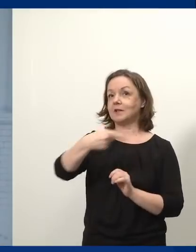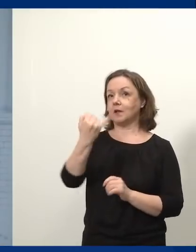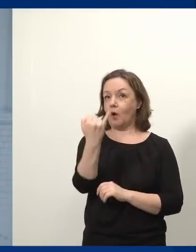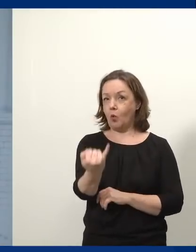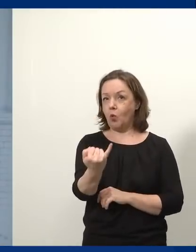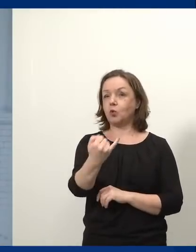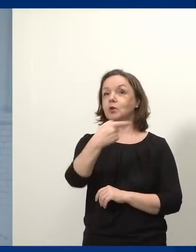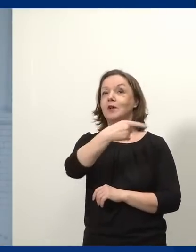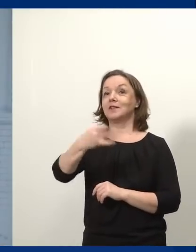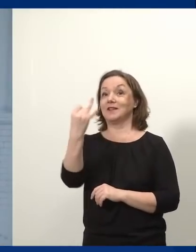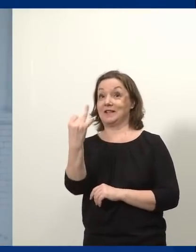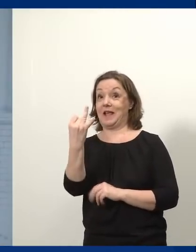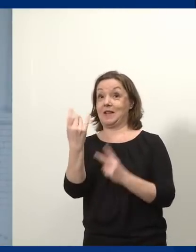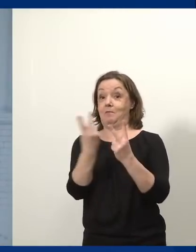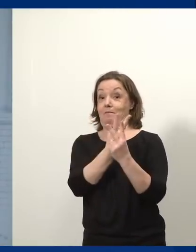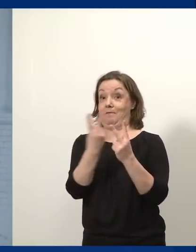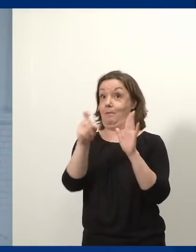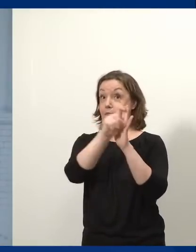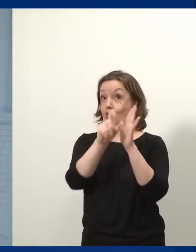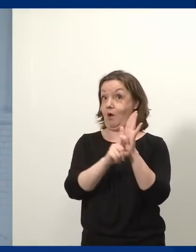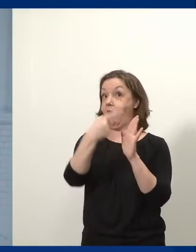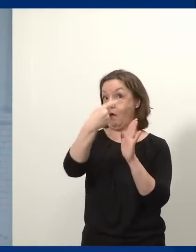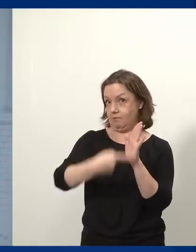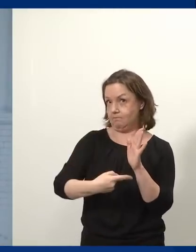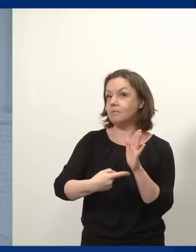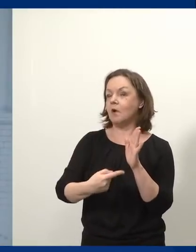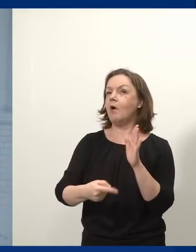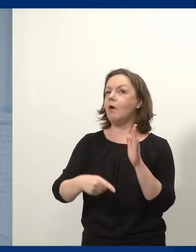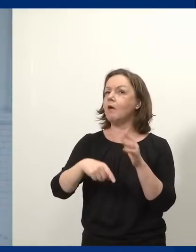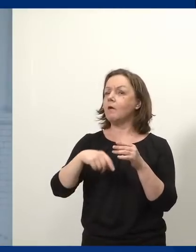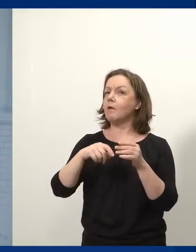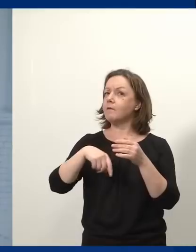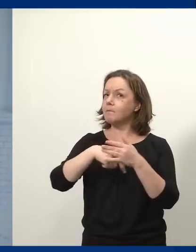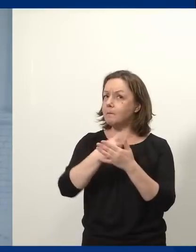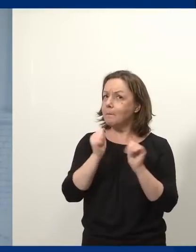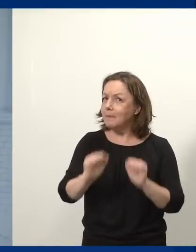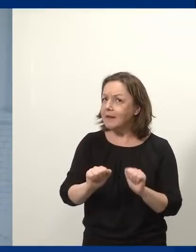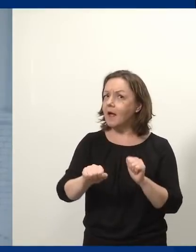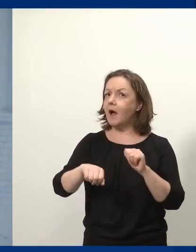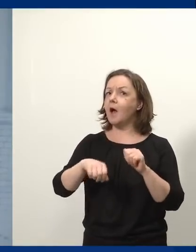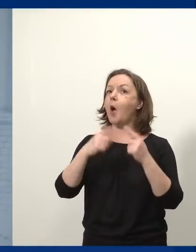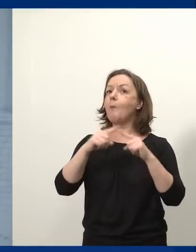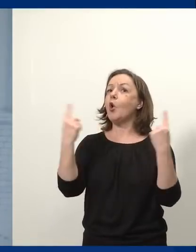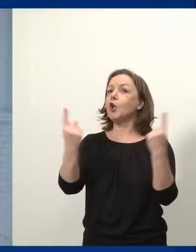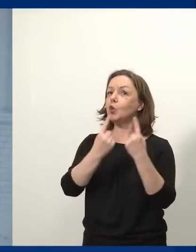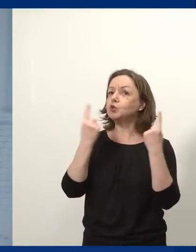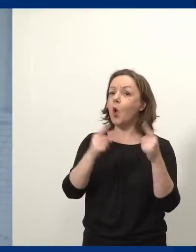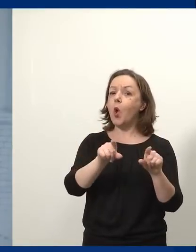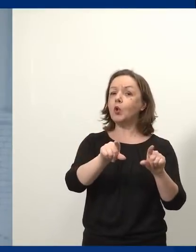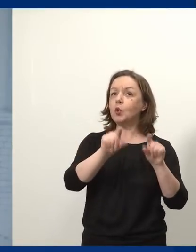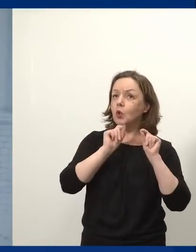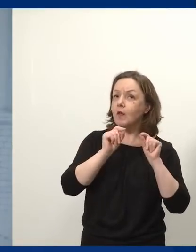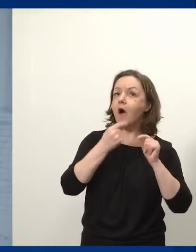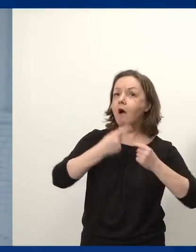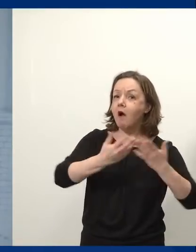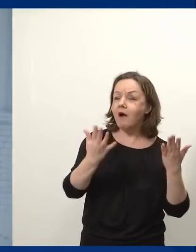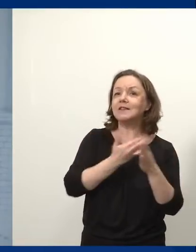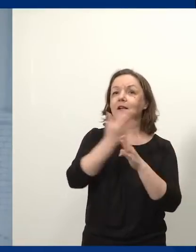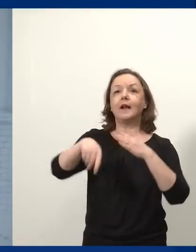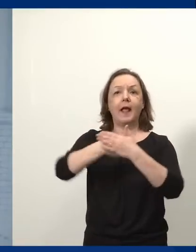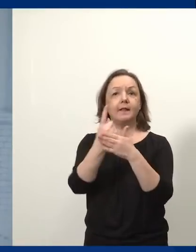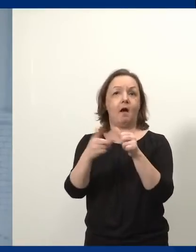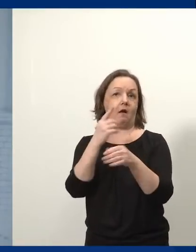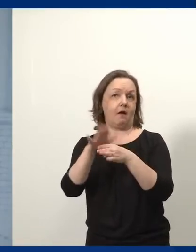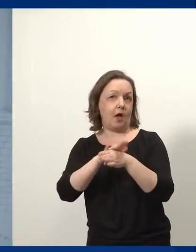ja 107. pykälän osalta on välttämätöntä alkaa soveltamaan poikkeusolojen toteamisen jälkeen.